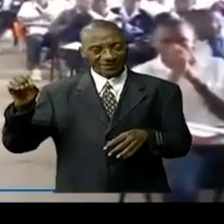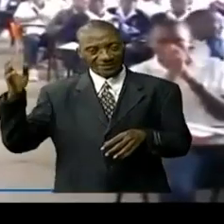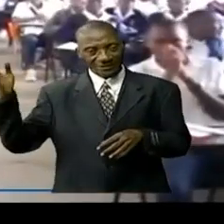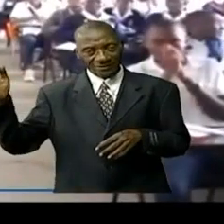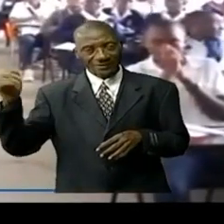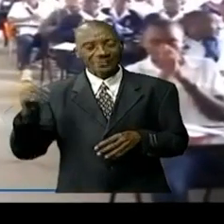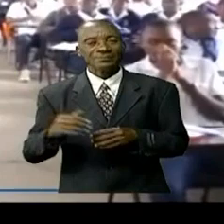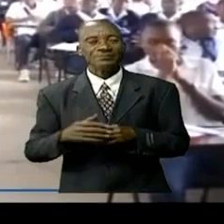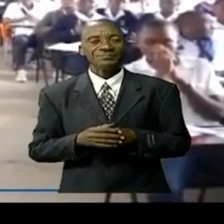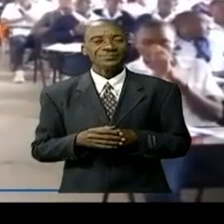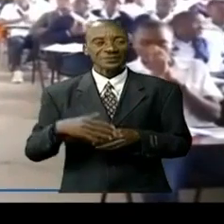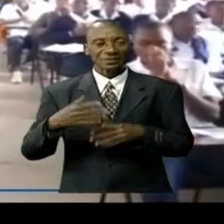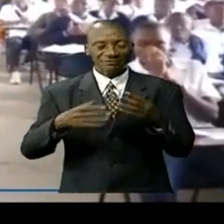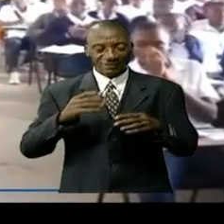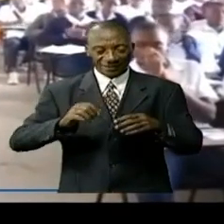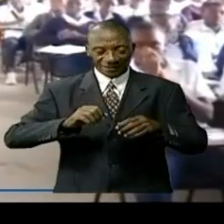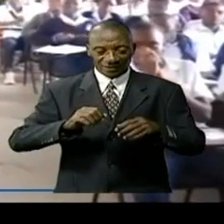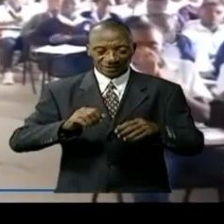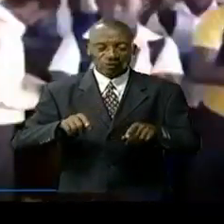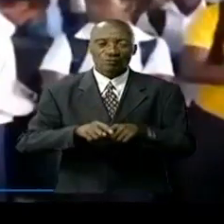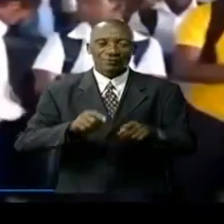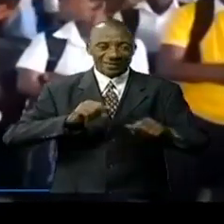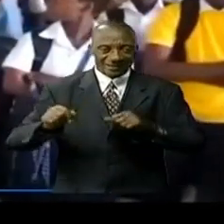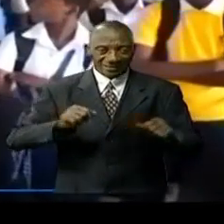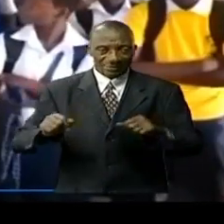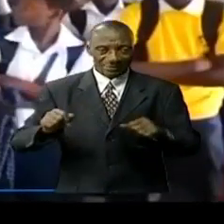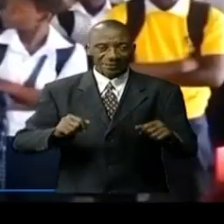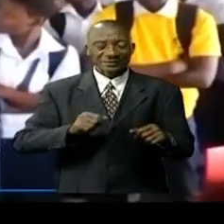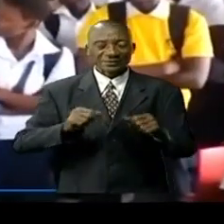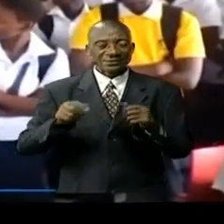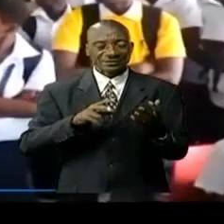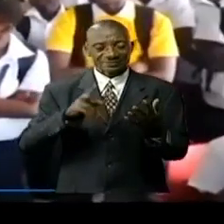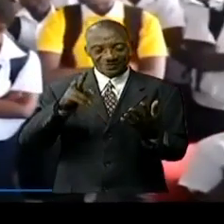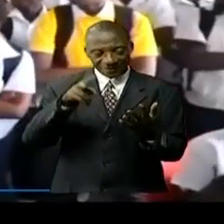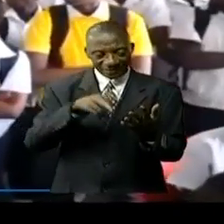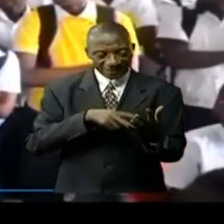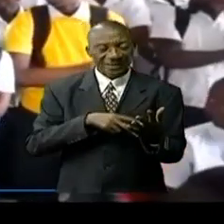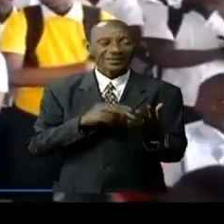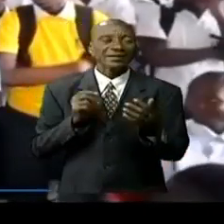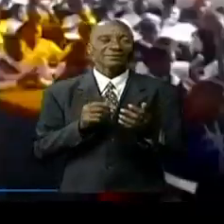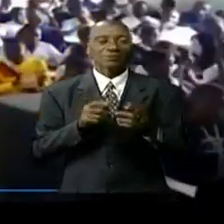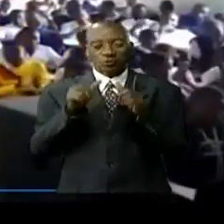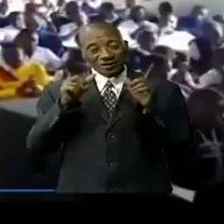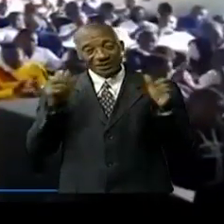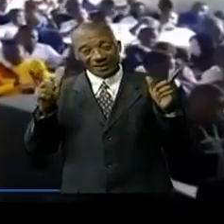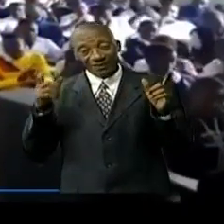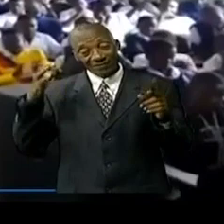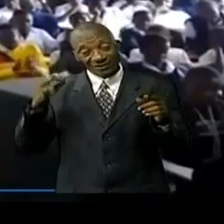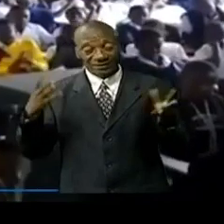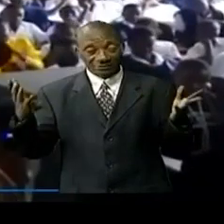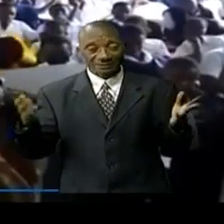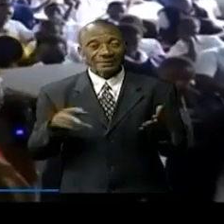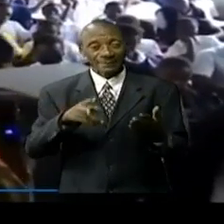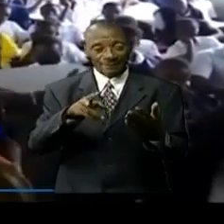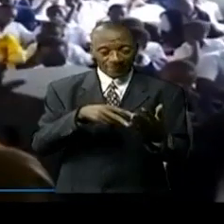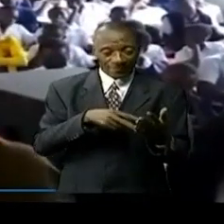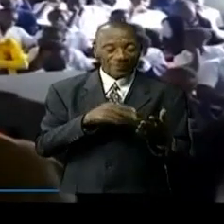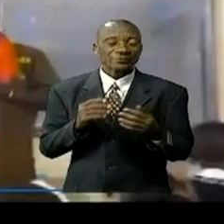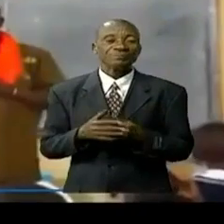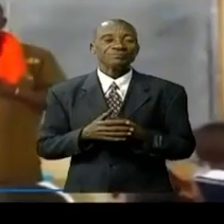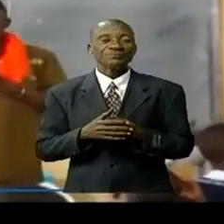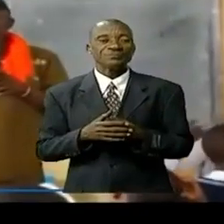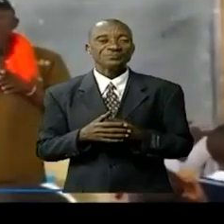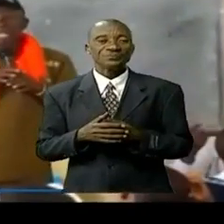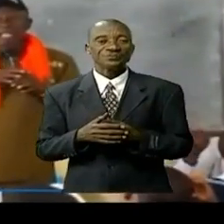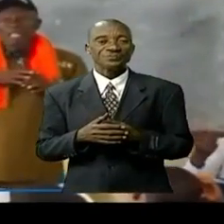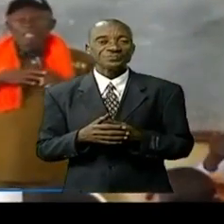Le concours littéraire de poésie organisé depuis 2 mois par la Fondation Josué Moufoula poursuit bien son bonhomme de chemin. Un